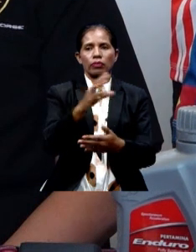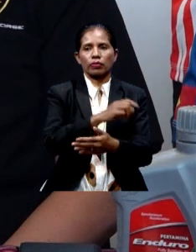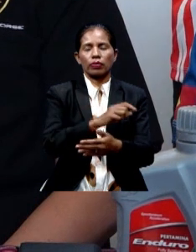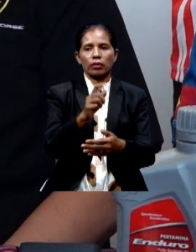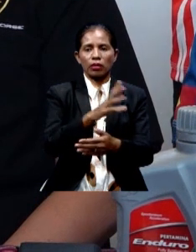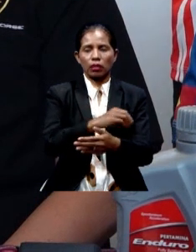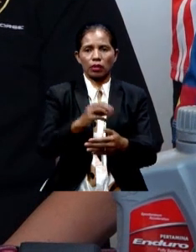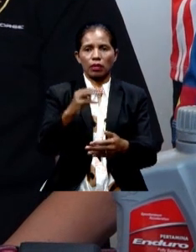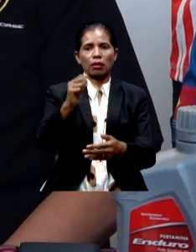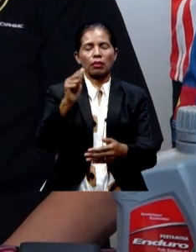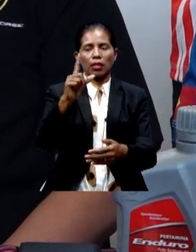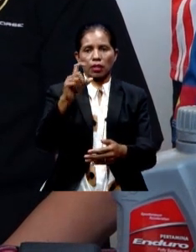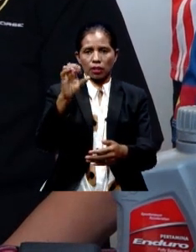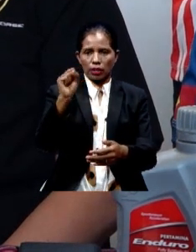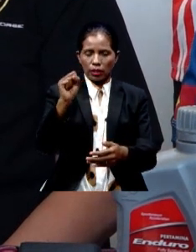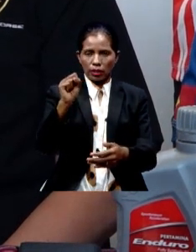Maxis,